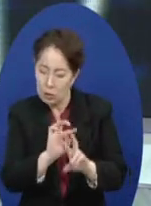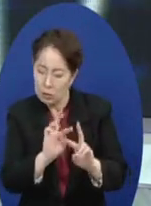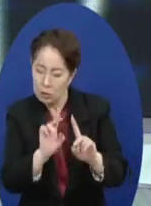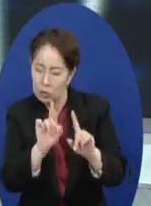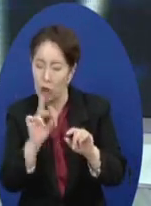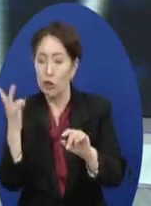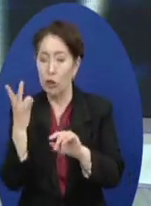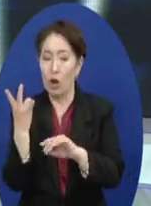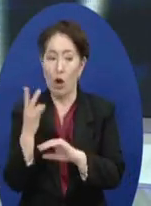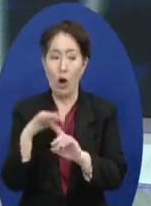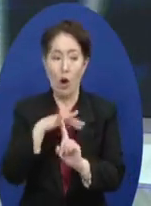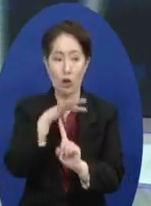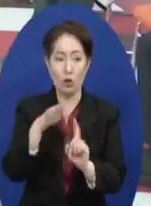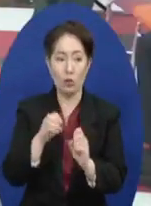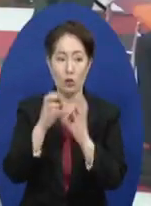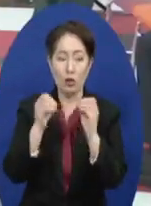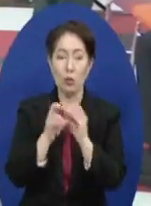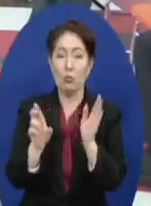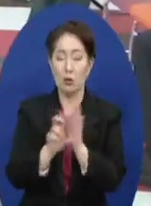боломжийг бүрдүүлнэ гэж үзэж байна.